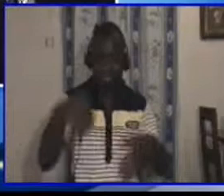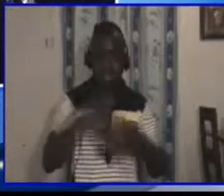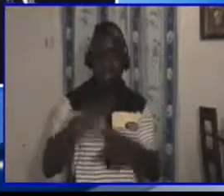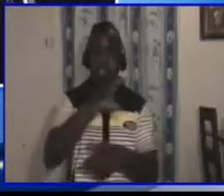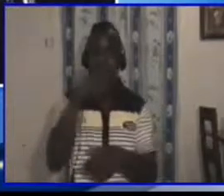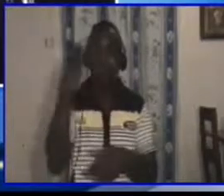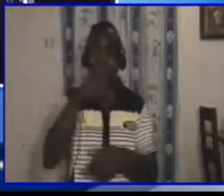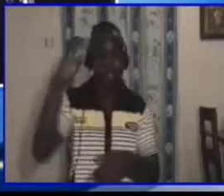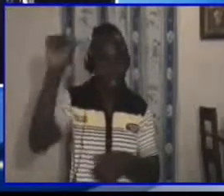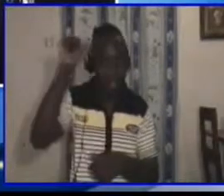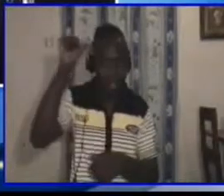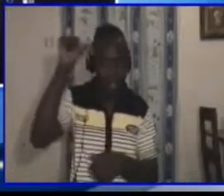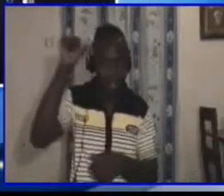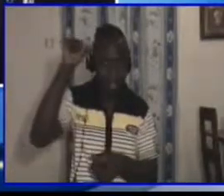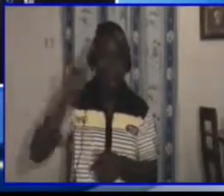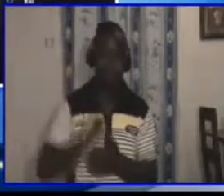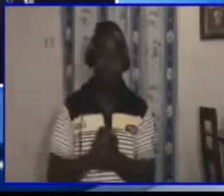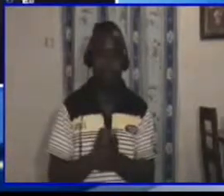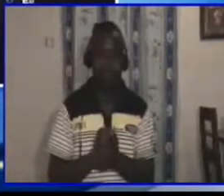grande io sono